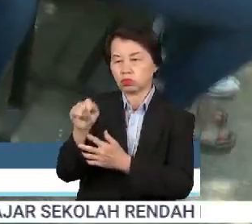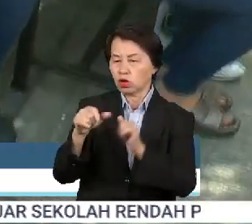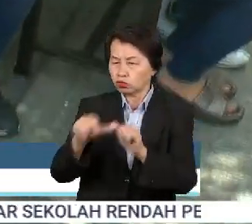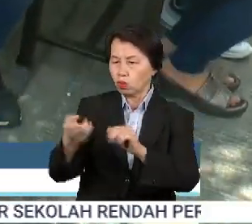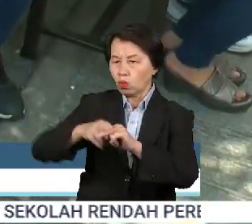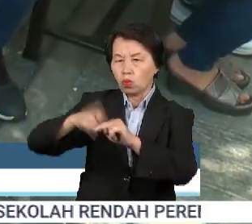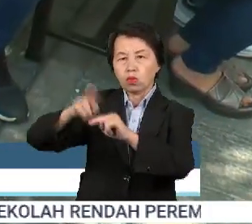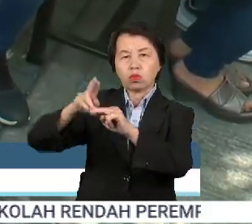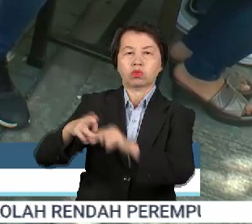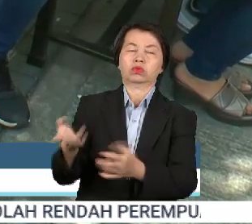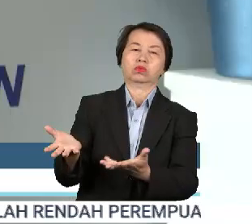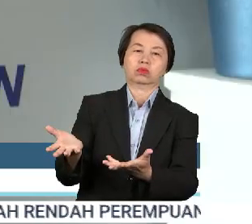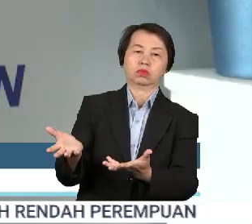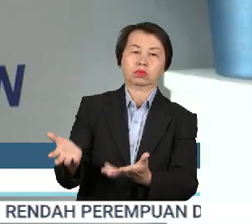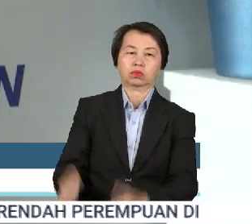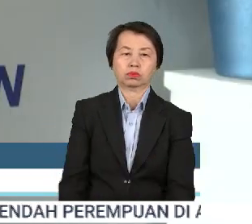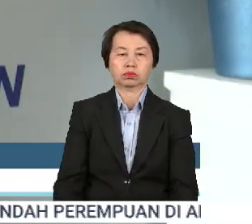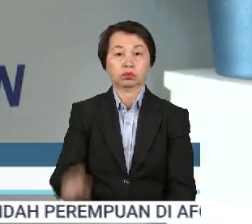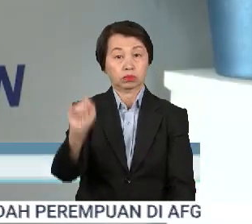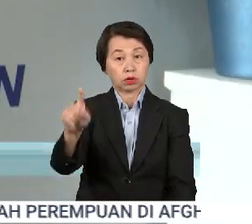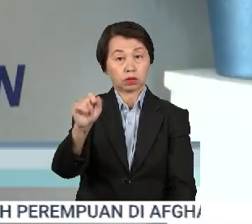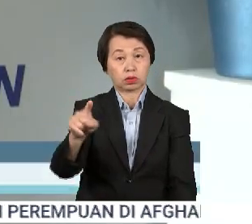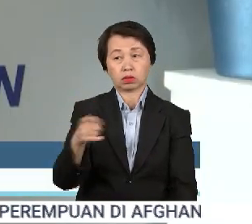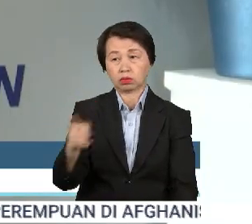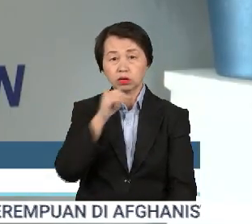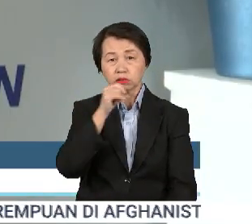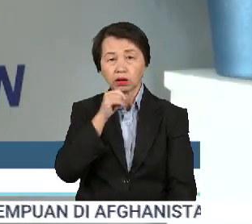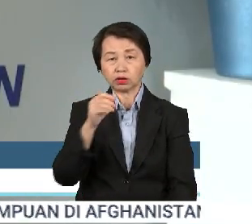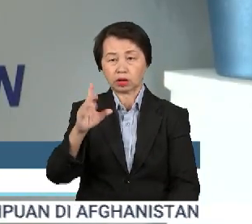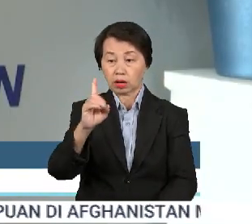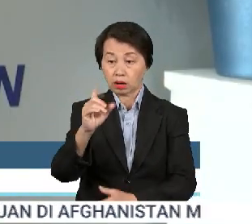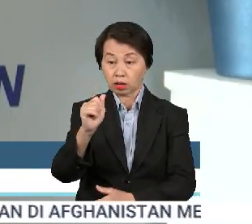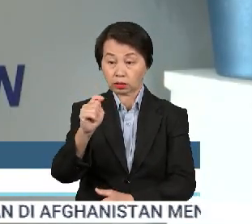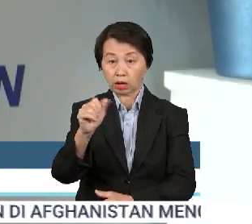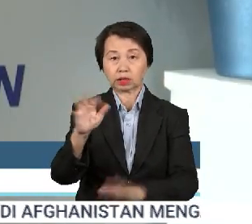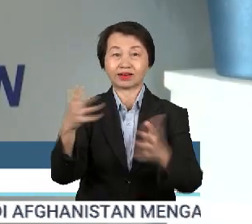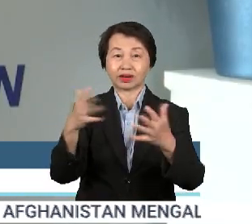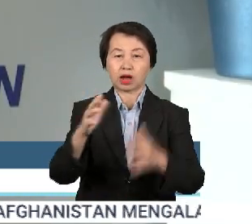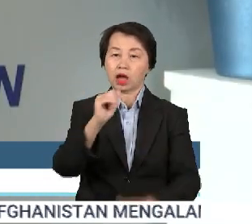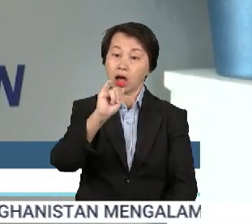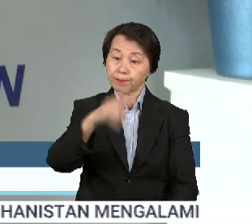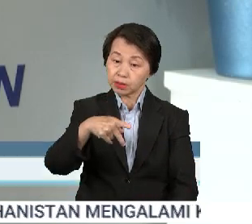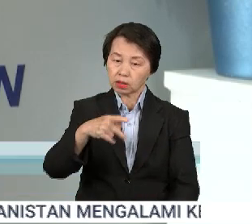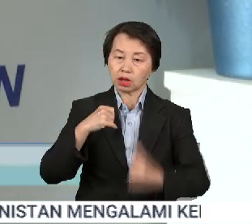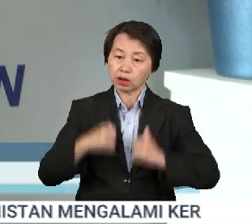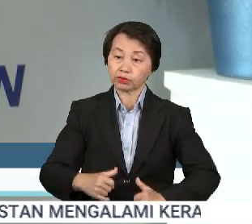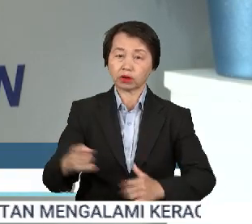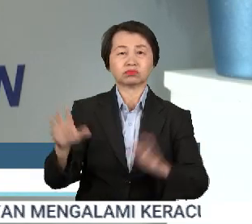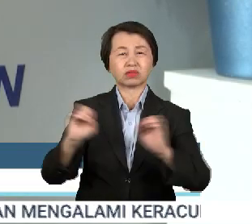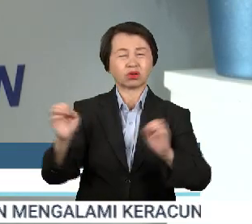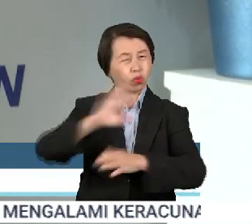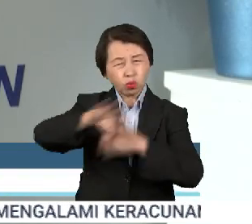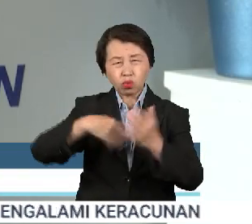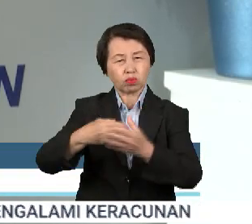meningkat telegram tidak mengumpul metadata jadi IP address dan segalanya tidak